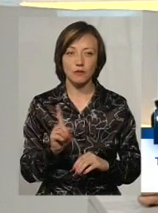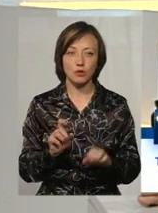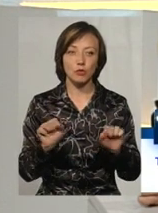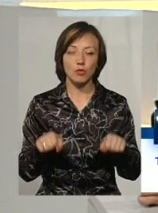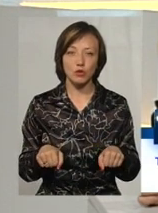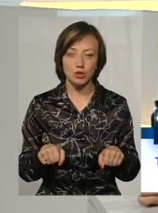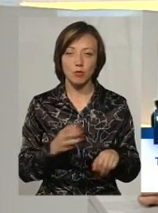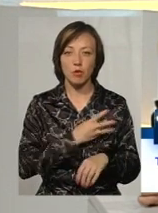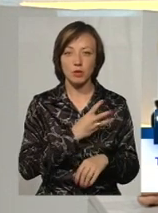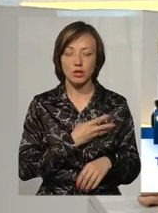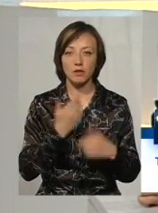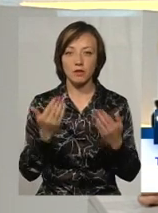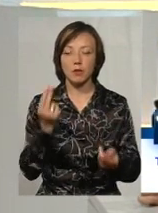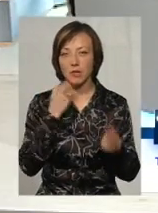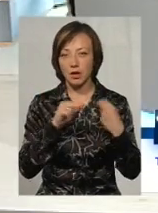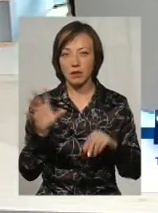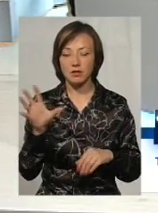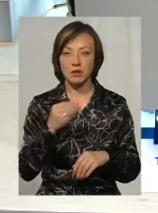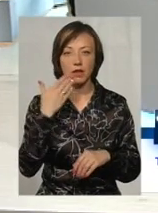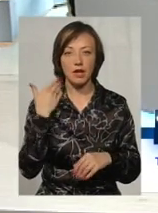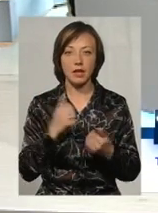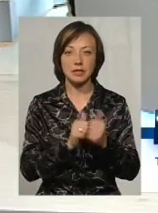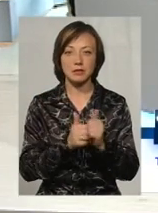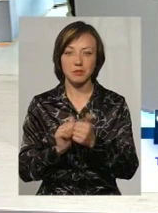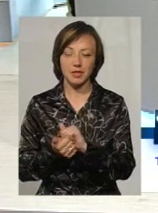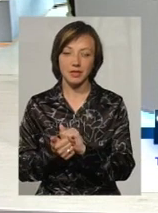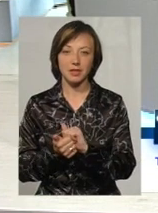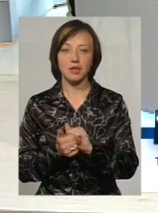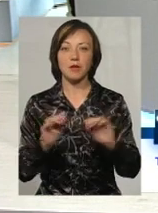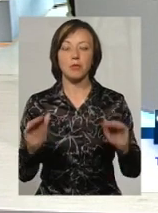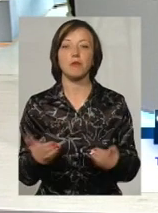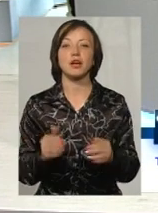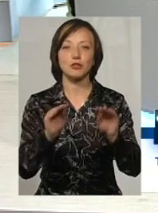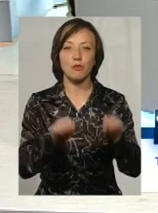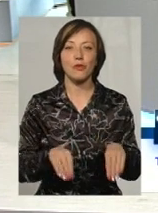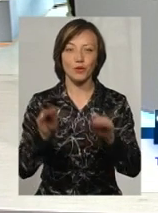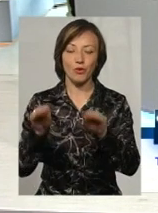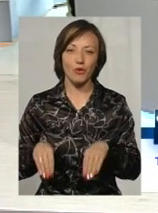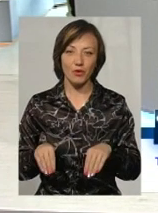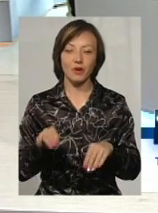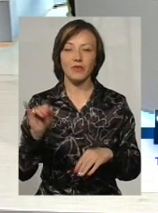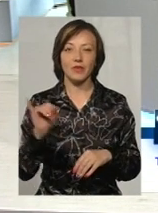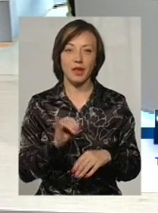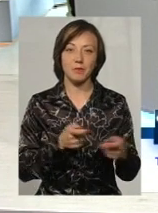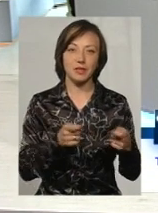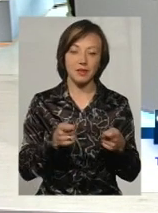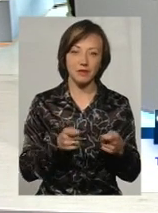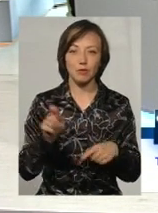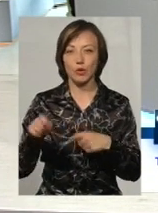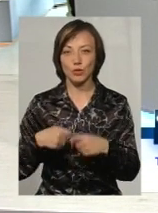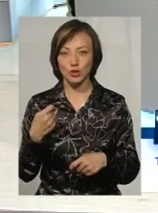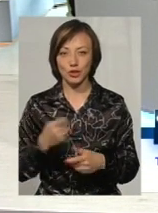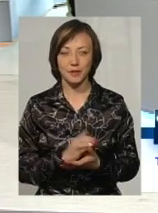їм тільки побажати все найкращого, легких змін, поменше протоколів, напевно, адміністративних таких